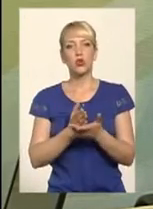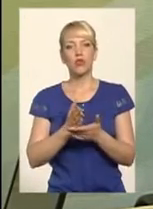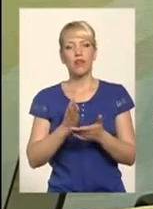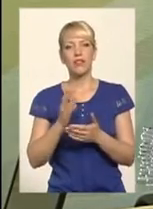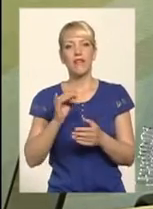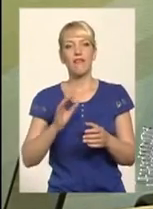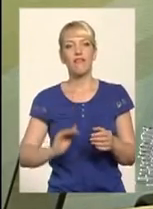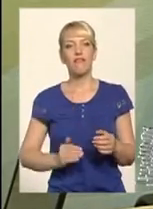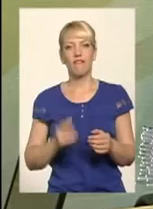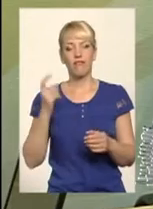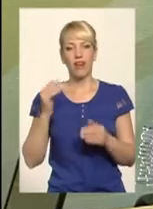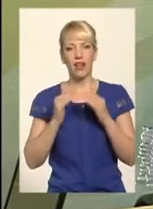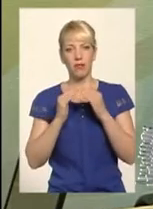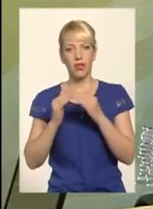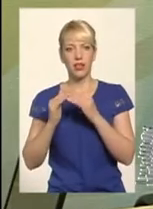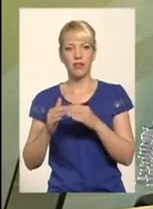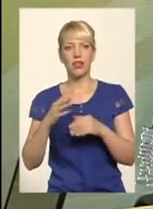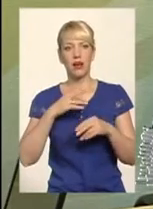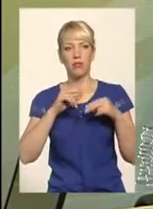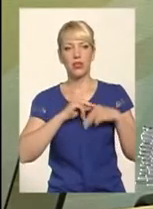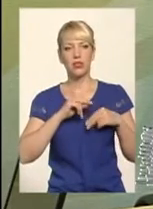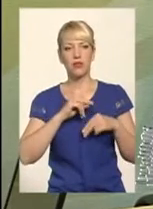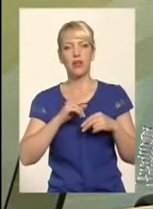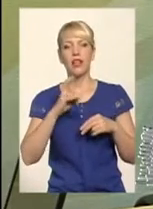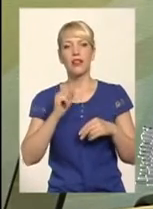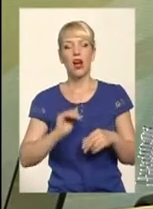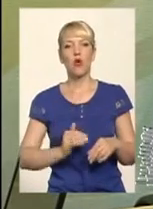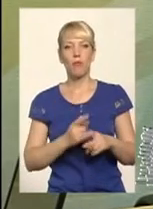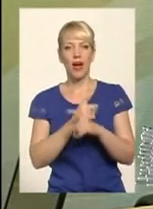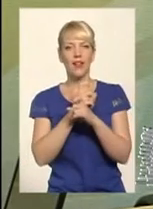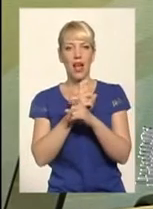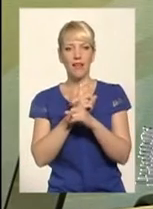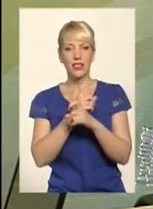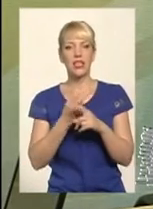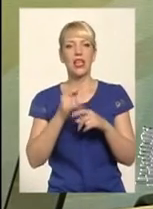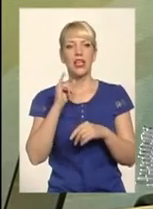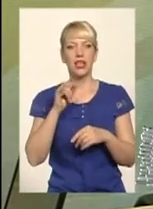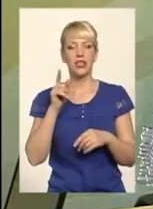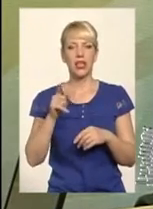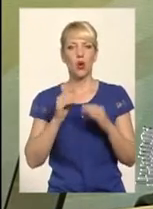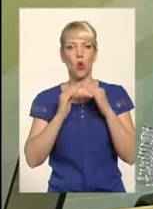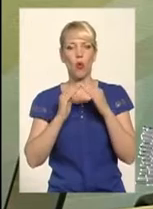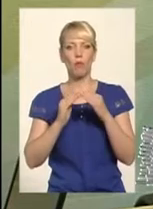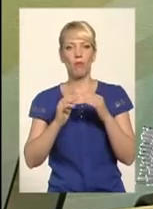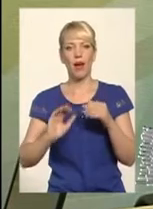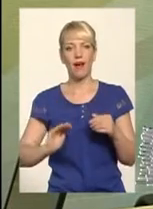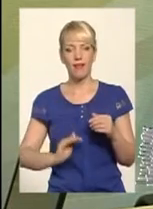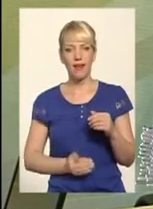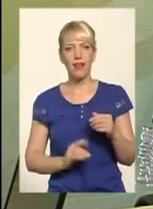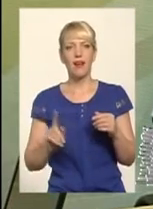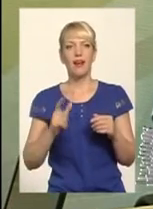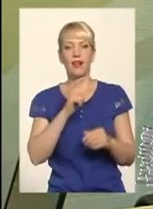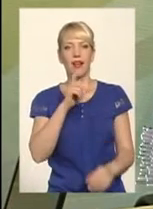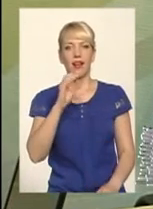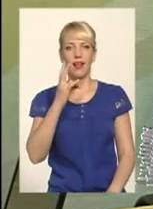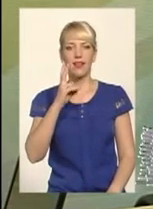роботи на фермі. Я працював, перша моя робота – це компанія Хентель австрійська. Я безпосередньо, тому що це була хімічна компанія, яка виробляє побутову хімію,